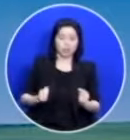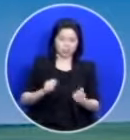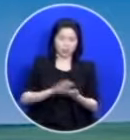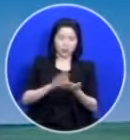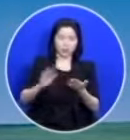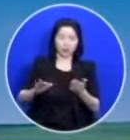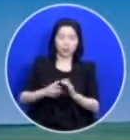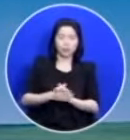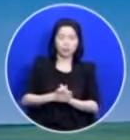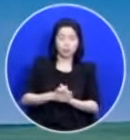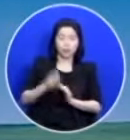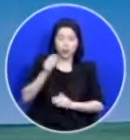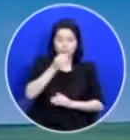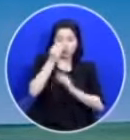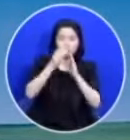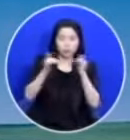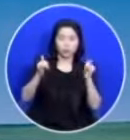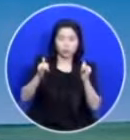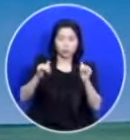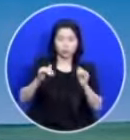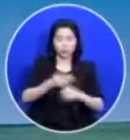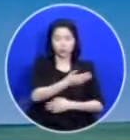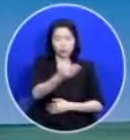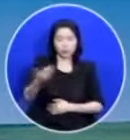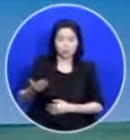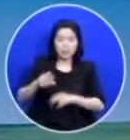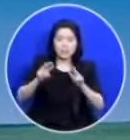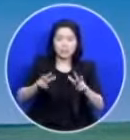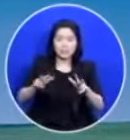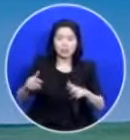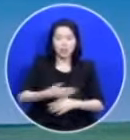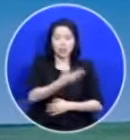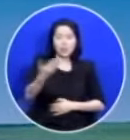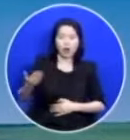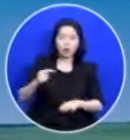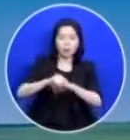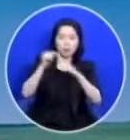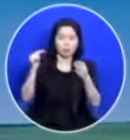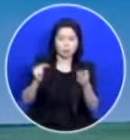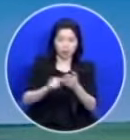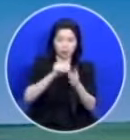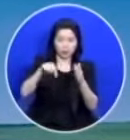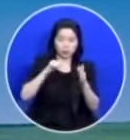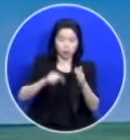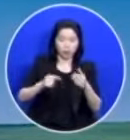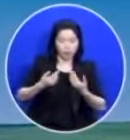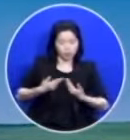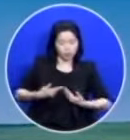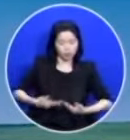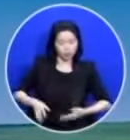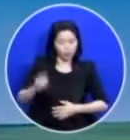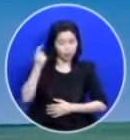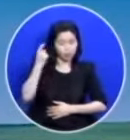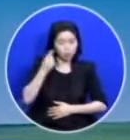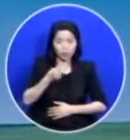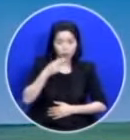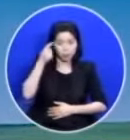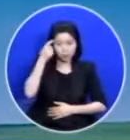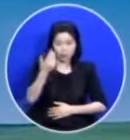계셨습니다 성도 여러분 지금 여러분의 마음에 조용한 소리는